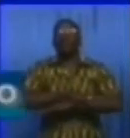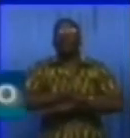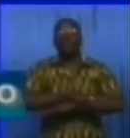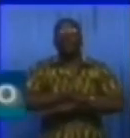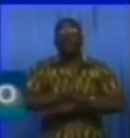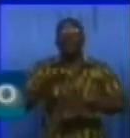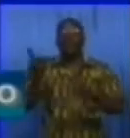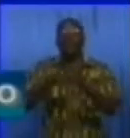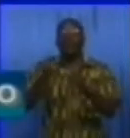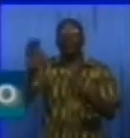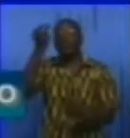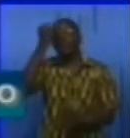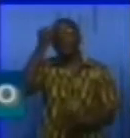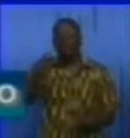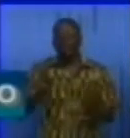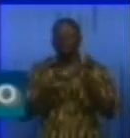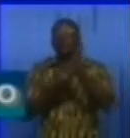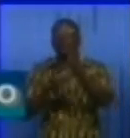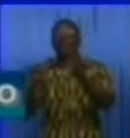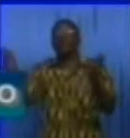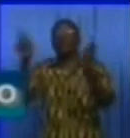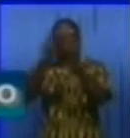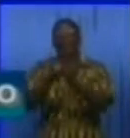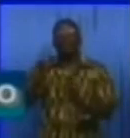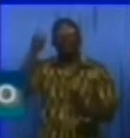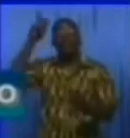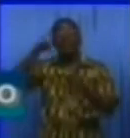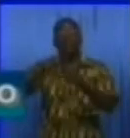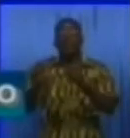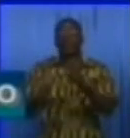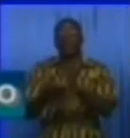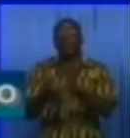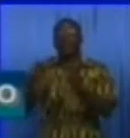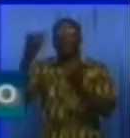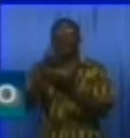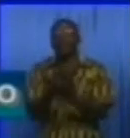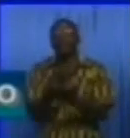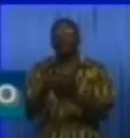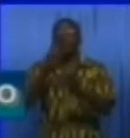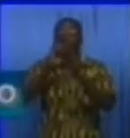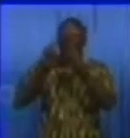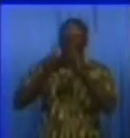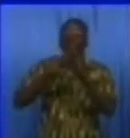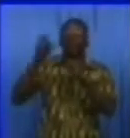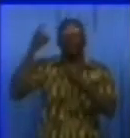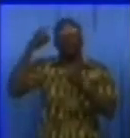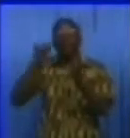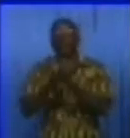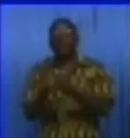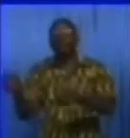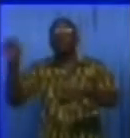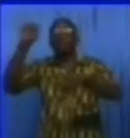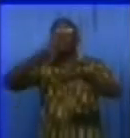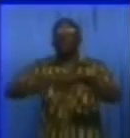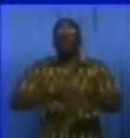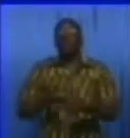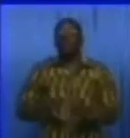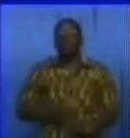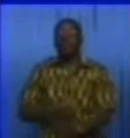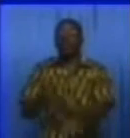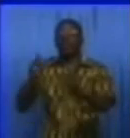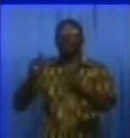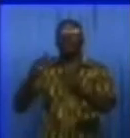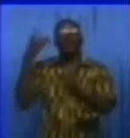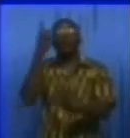Le Premier ministre a rencontré les partenaires techniques et financiers. Le dialogue entamé avec les institutions se poursuit